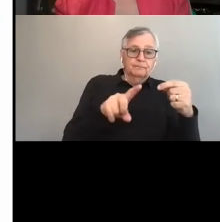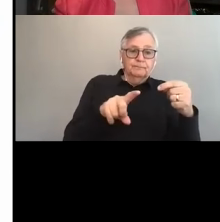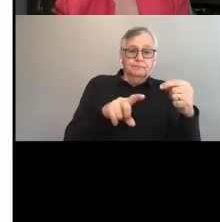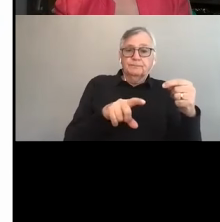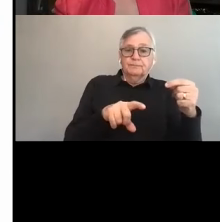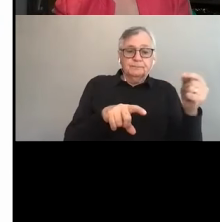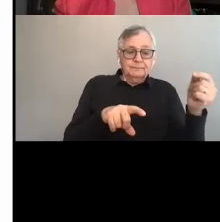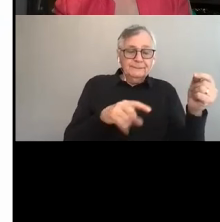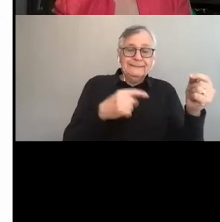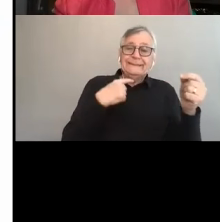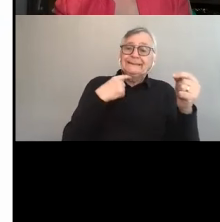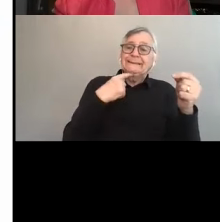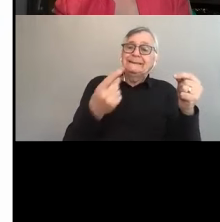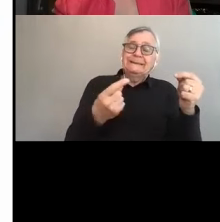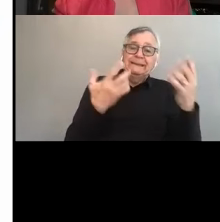donc, qui nous dit que